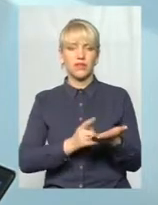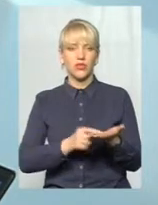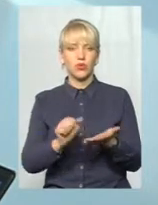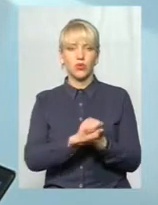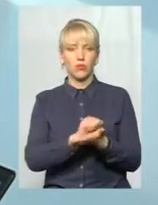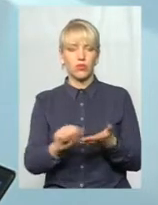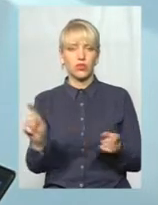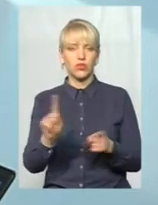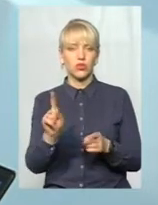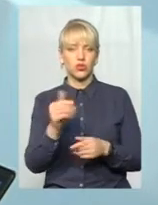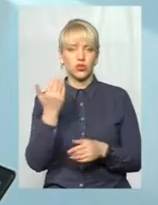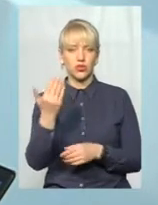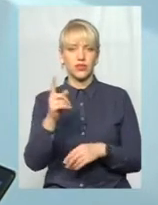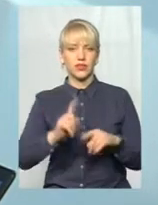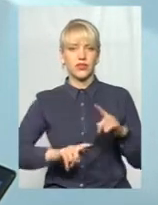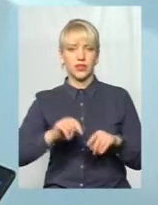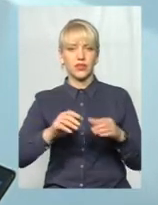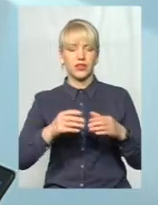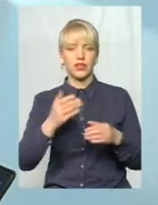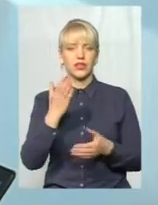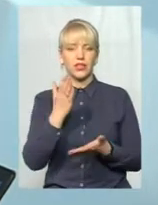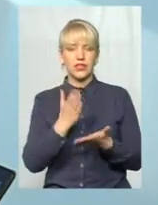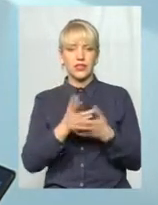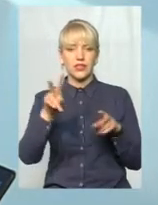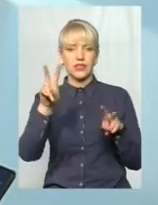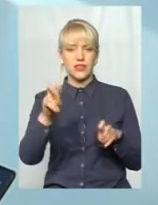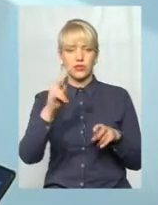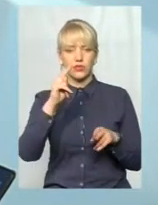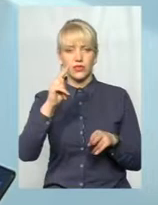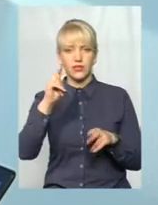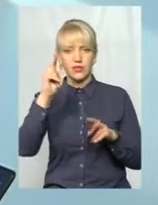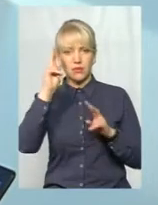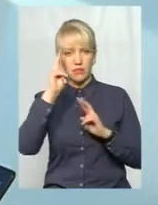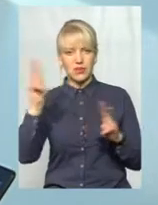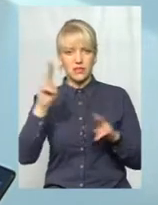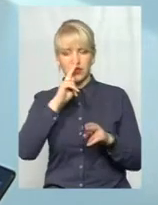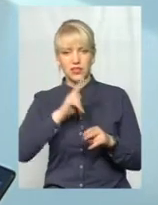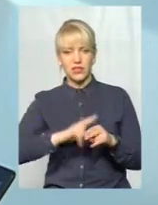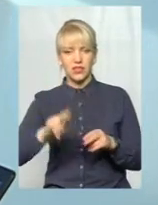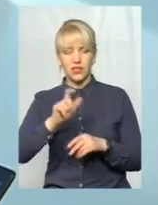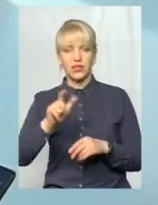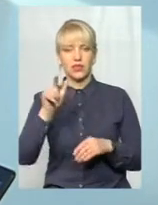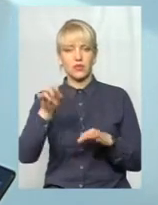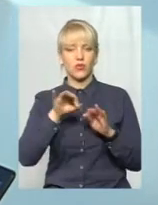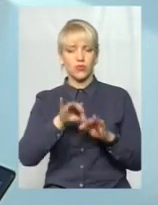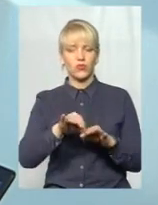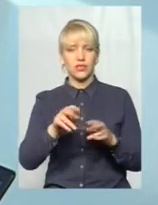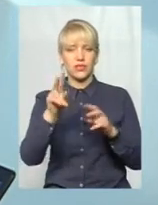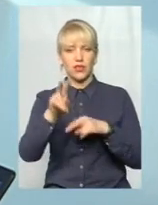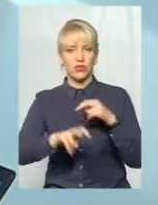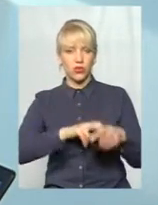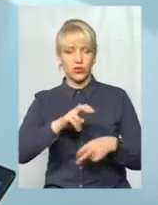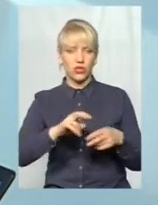що їхні рідні знаходяться в статусі безвісті зниклих, по них проводяться певні дії, і станом на